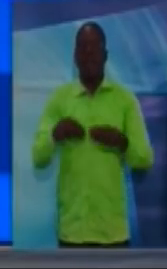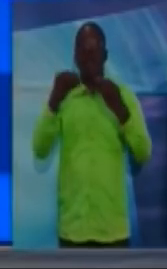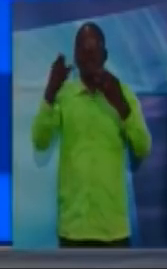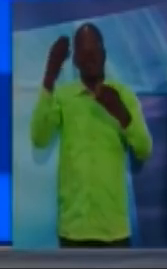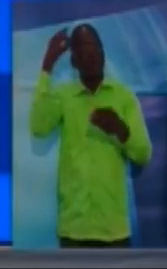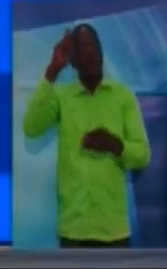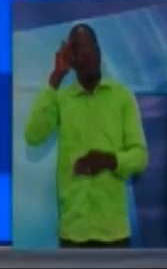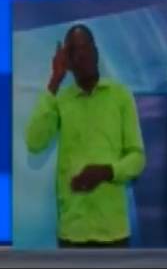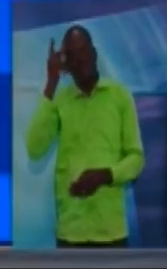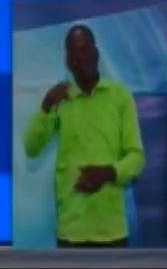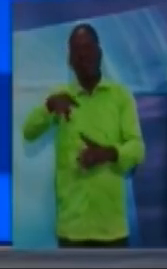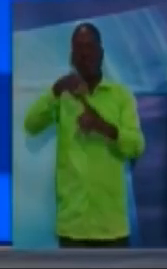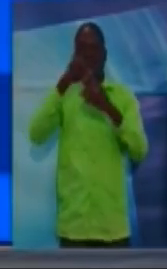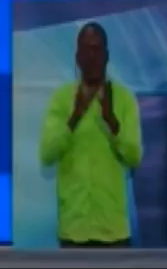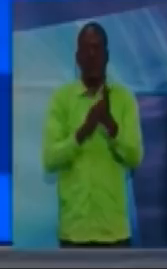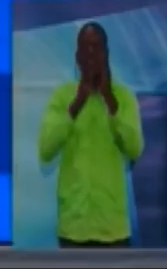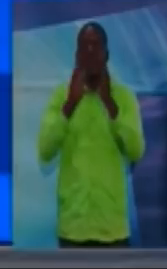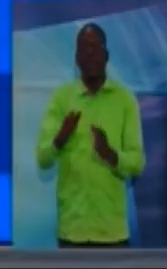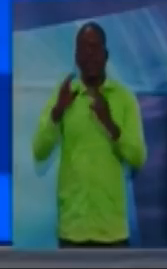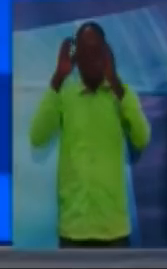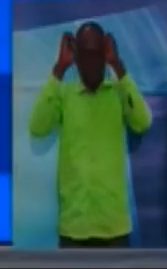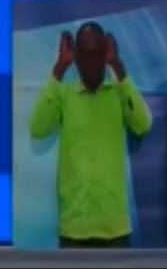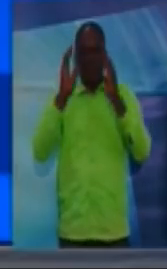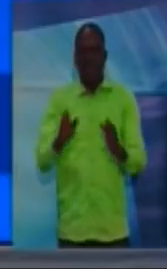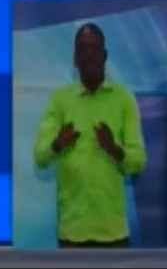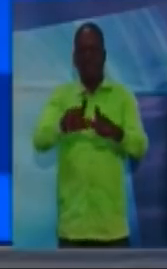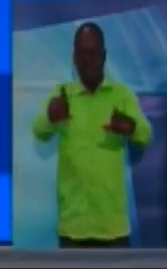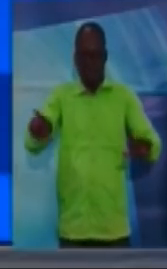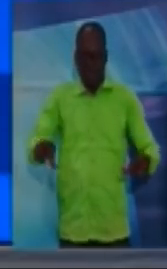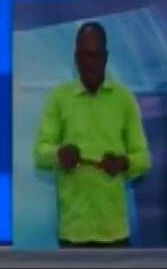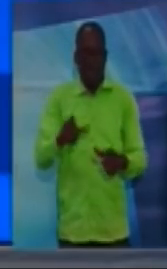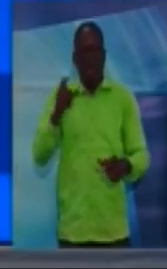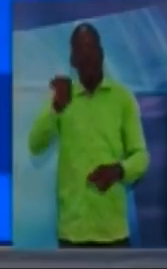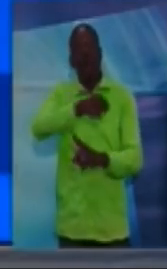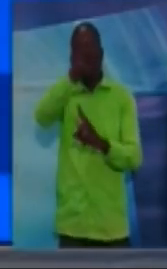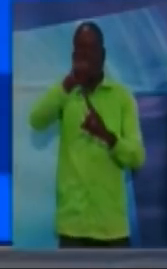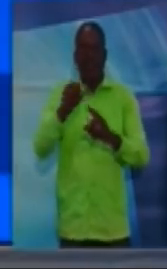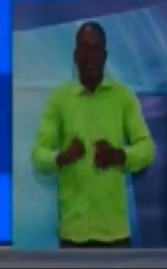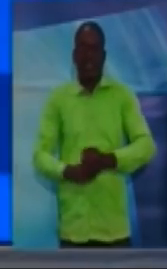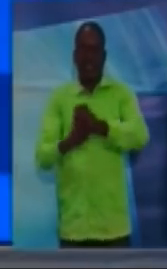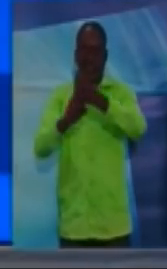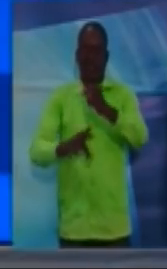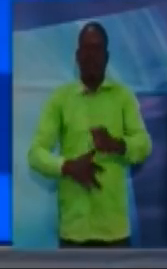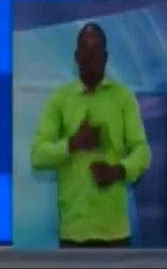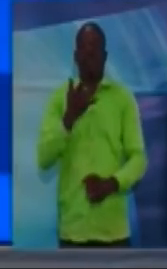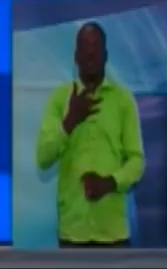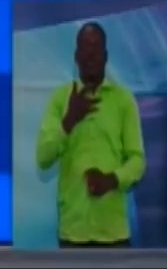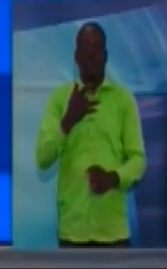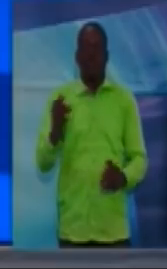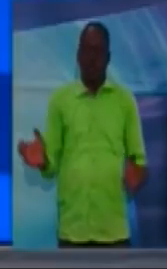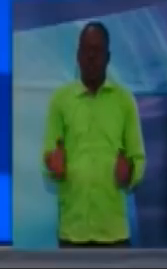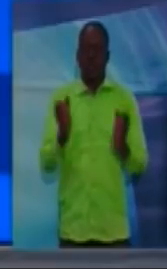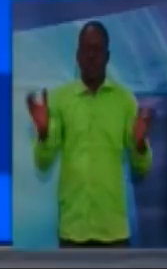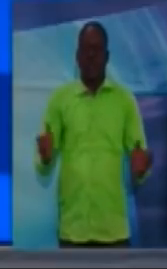pensée particulière aux élèves et enseignants des zones en situation sécuritaire sensible. Du courage